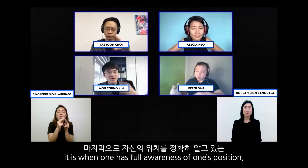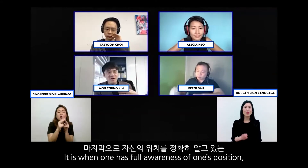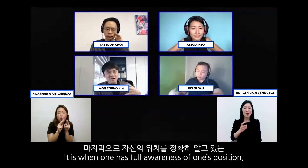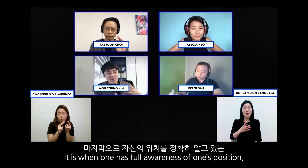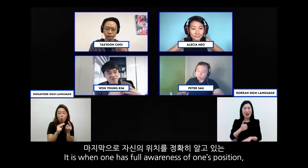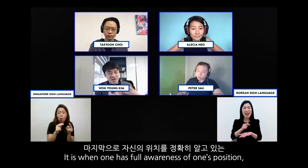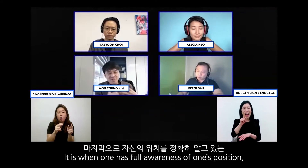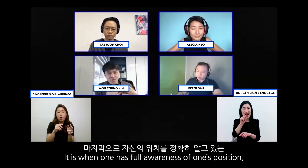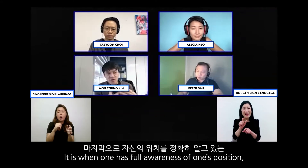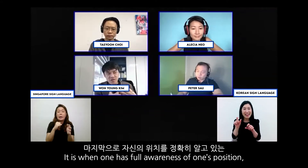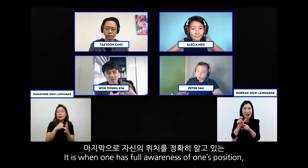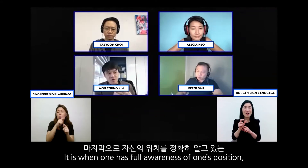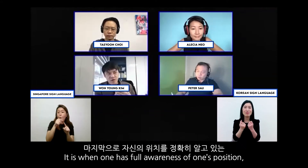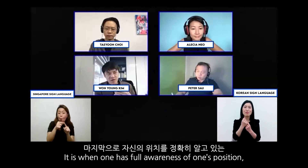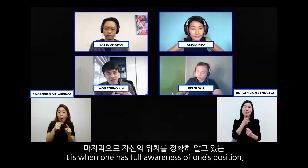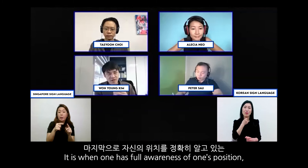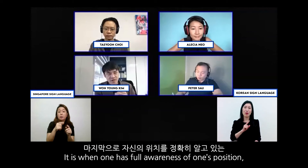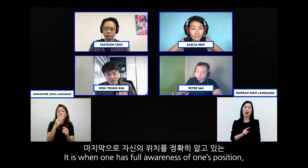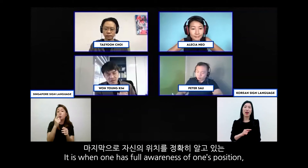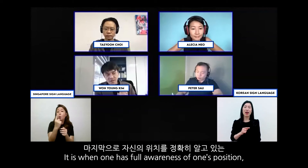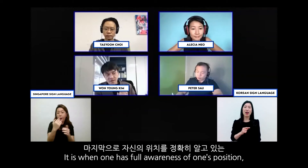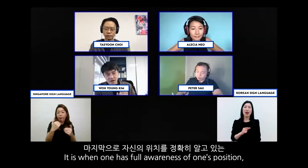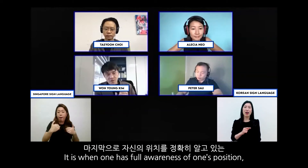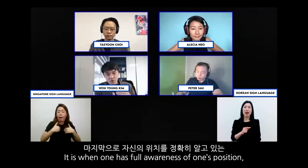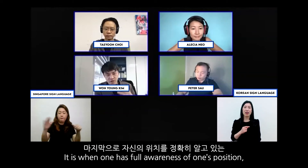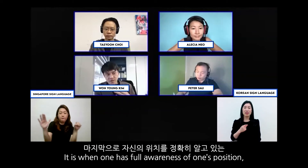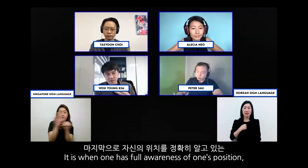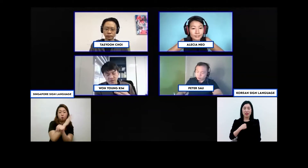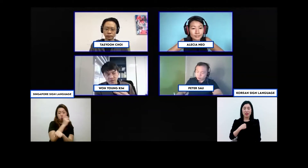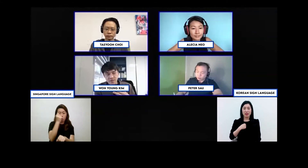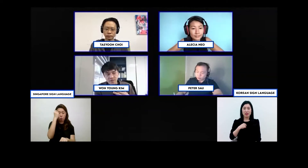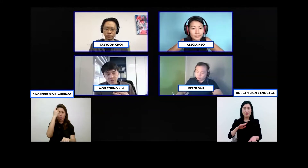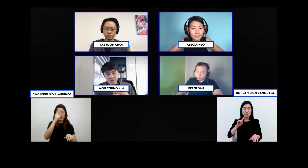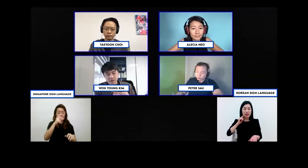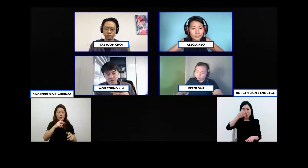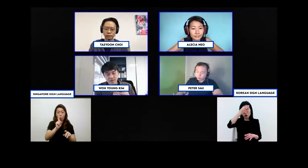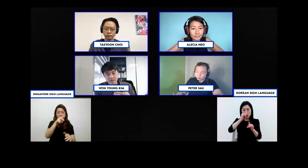마지막으로 그런 자신의 위치를 정확히 알고 있는